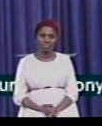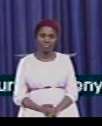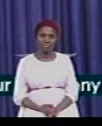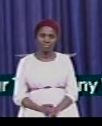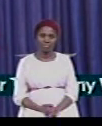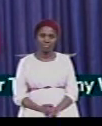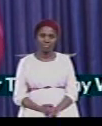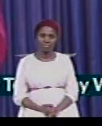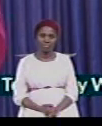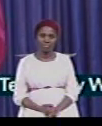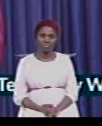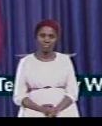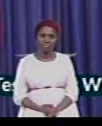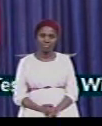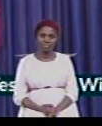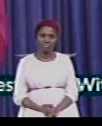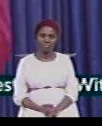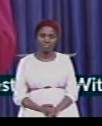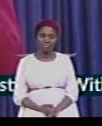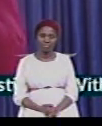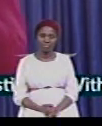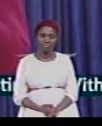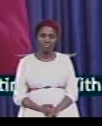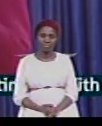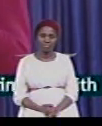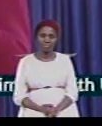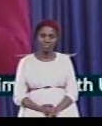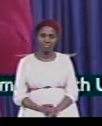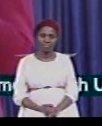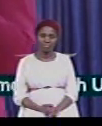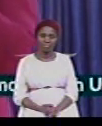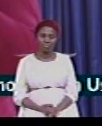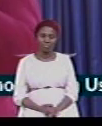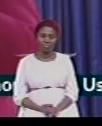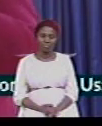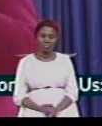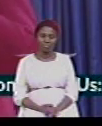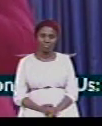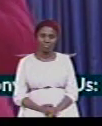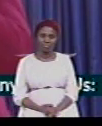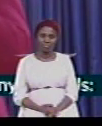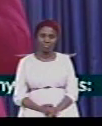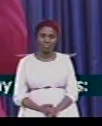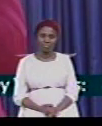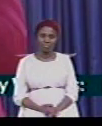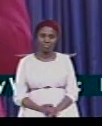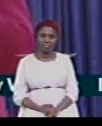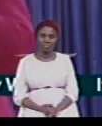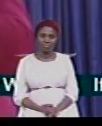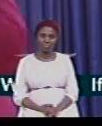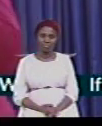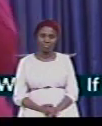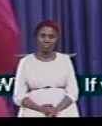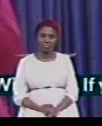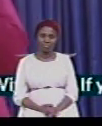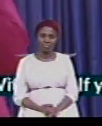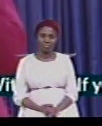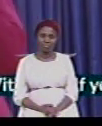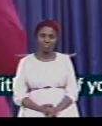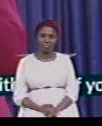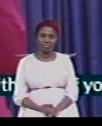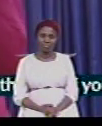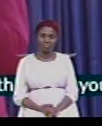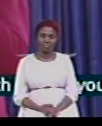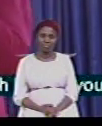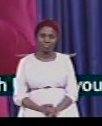enie mitume mwa mensa no eya dance di a edi kan mi ko to dwen so hu last 2 years eh da